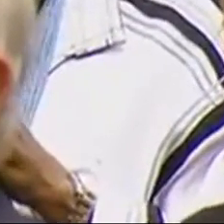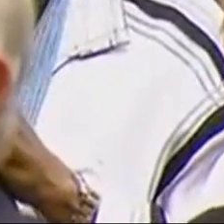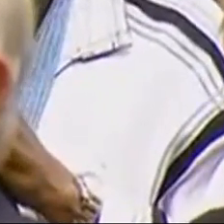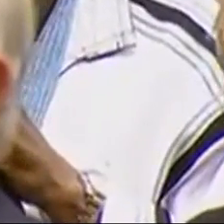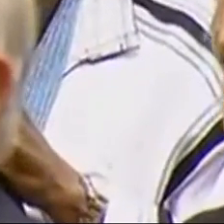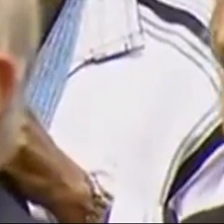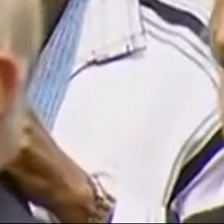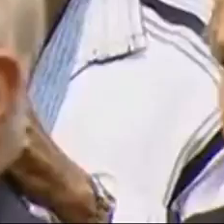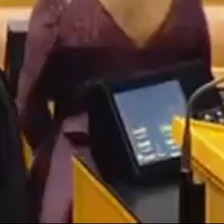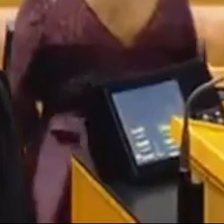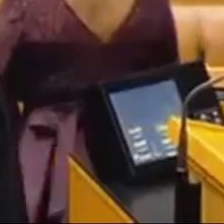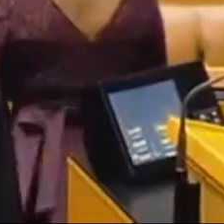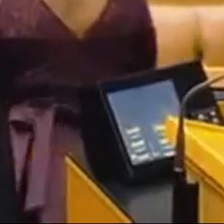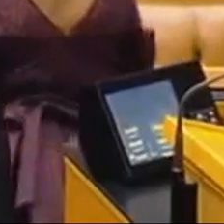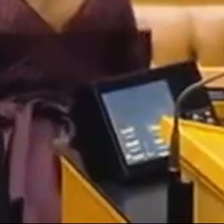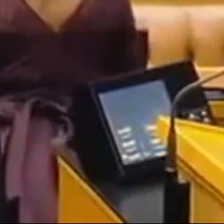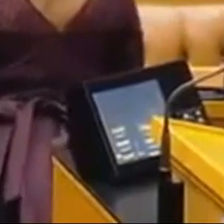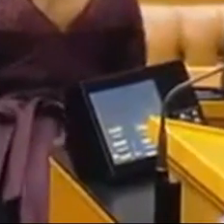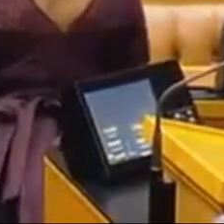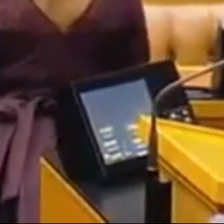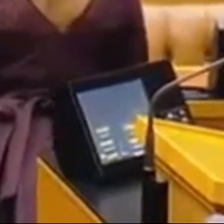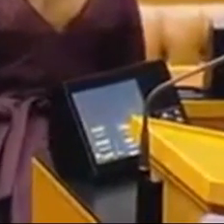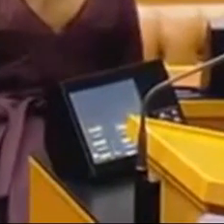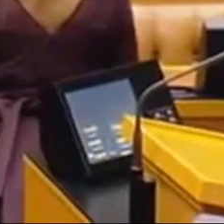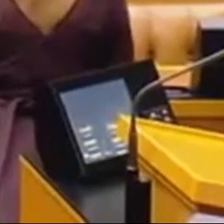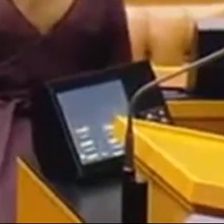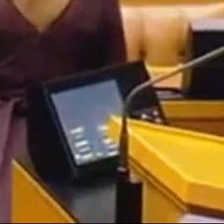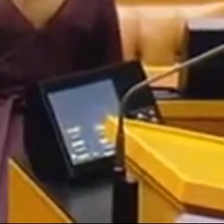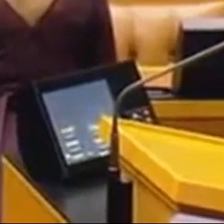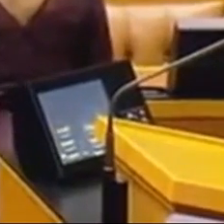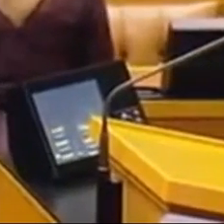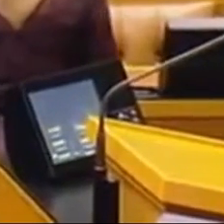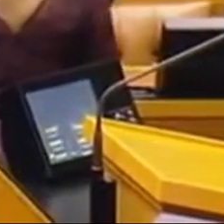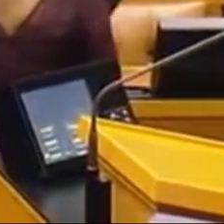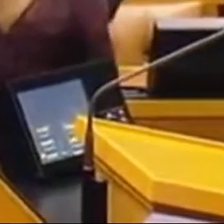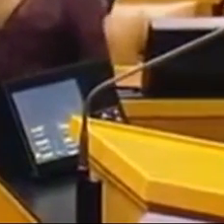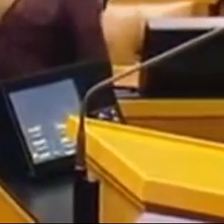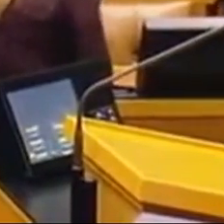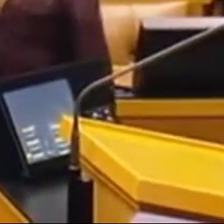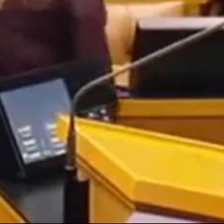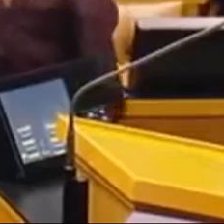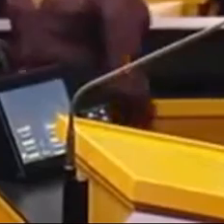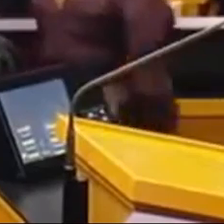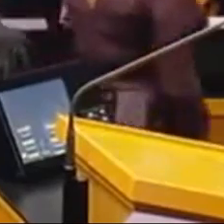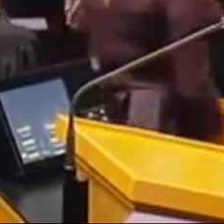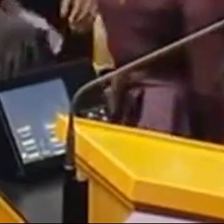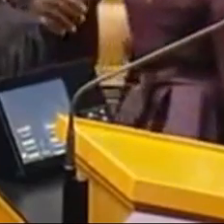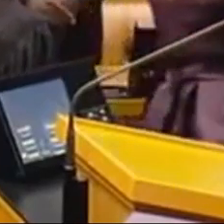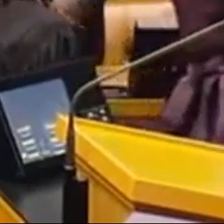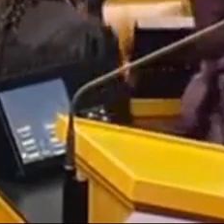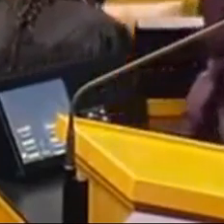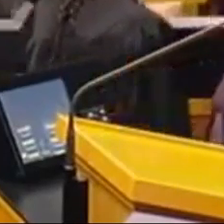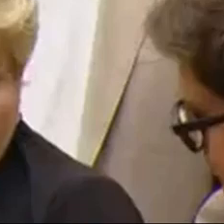Ilizolobo Betul Sepukile, Litung Kakawena, Lizolobo Betul Zakataka,